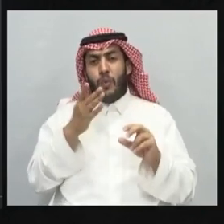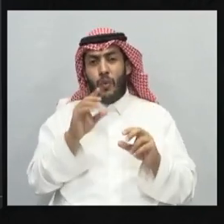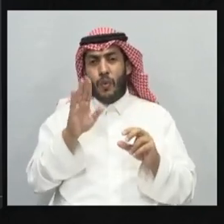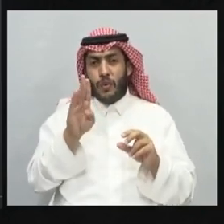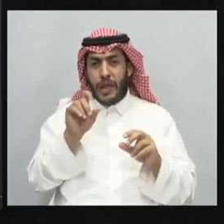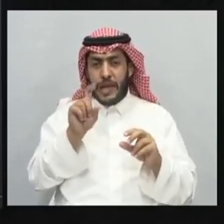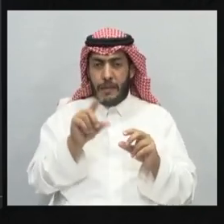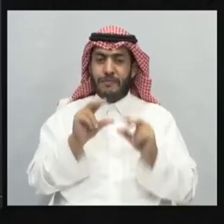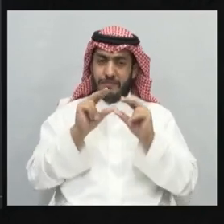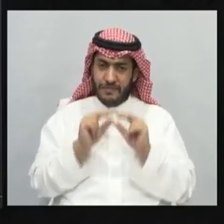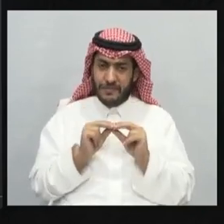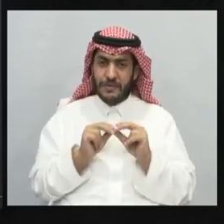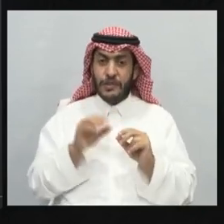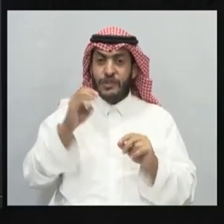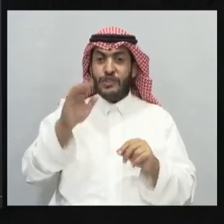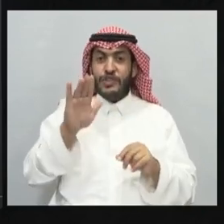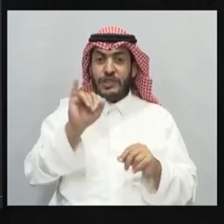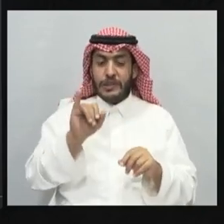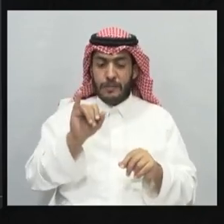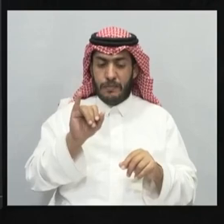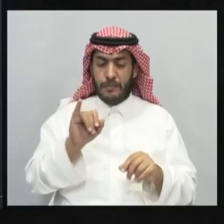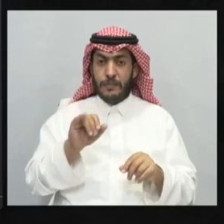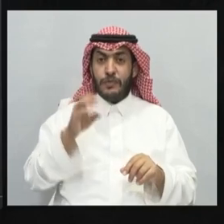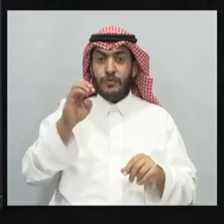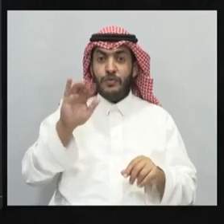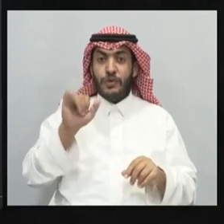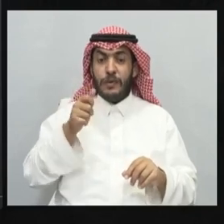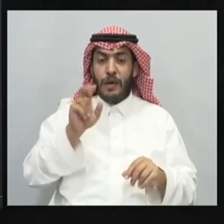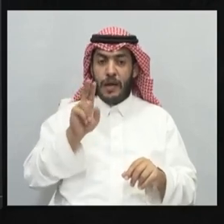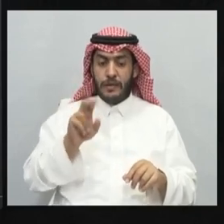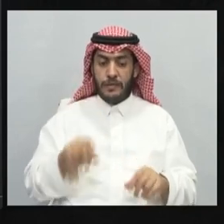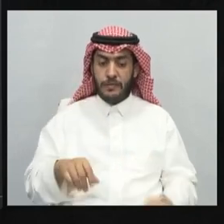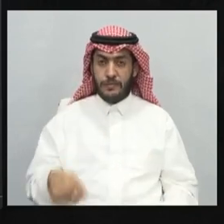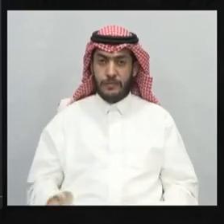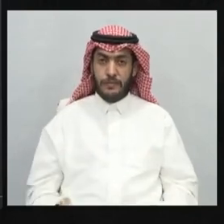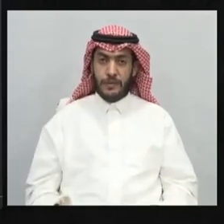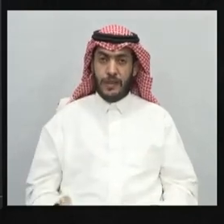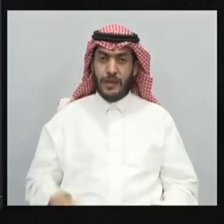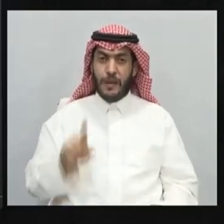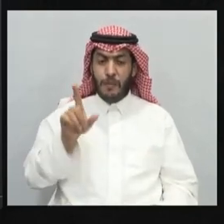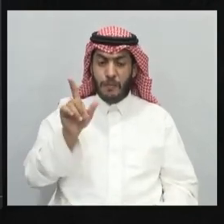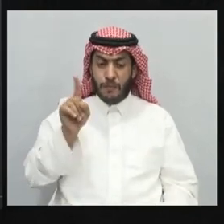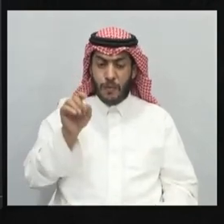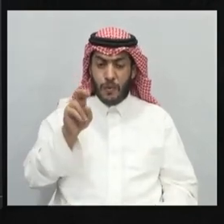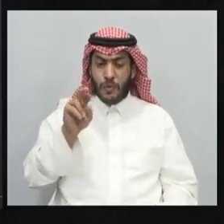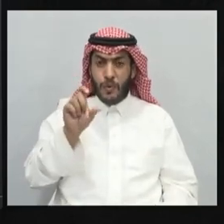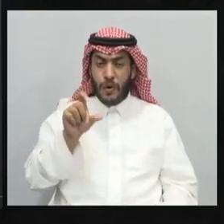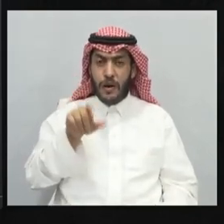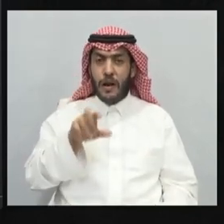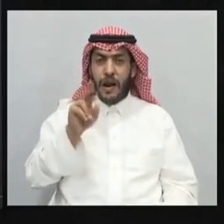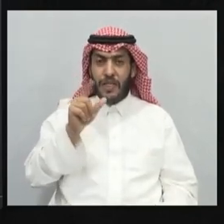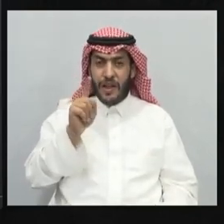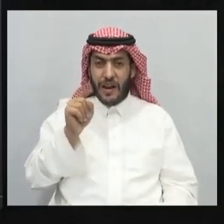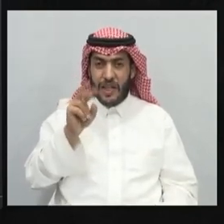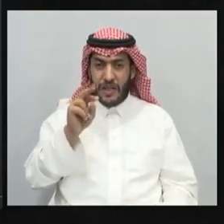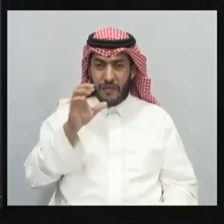اصغر من الكتاب لما اقول جسم الشيء الكبير جسيم الشيء الصغير بمعنى انه هذا البروتون اللي يقصده رذرفورد